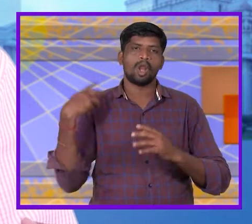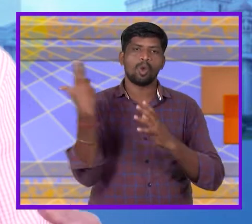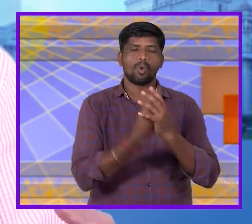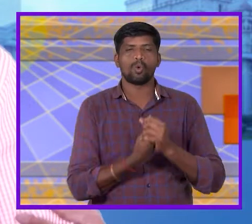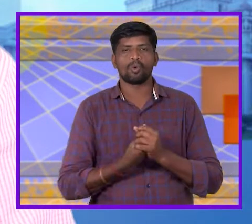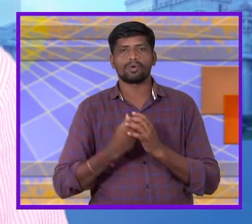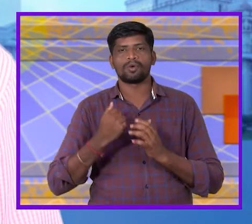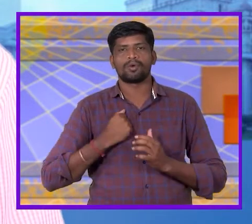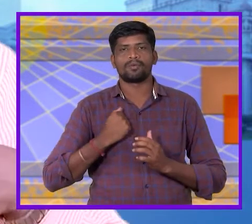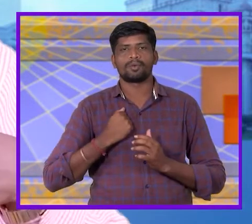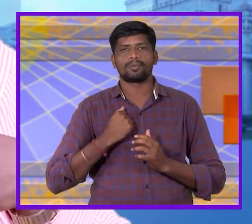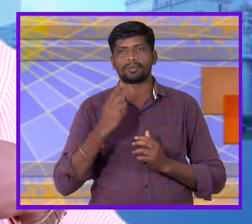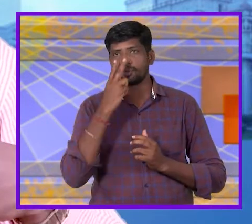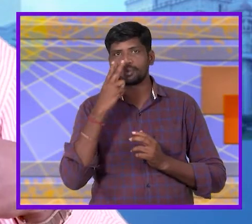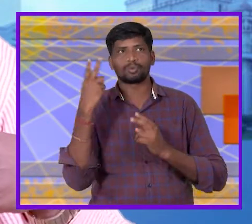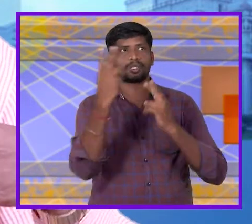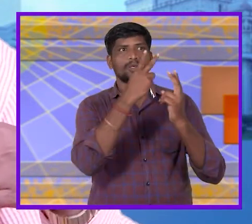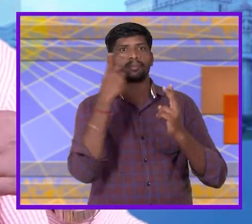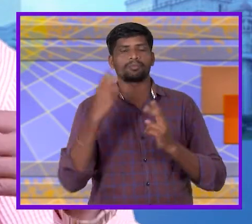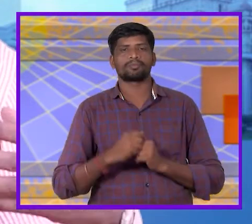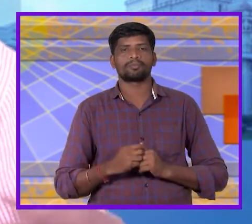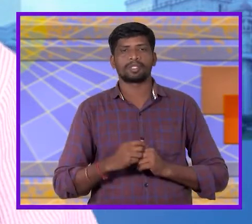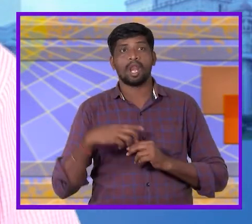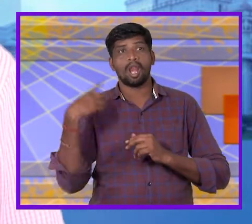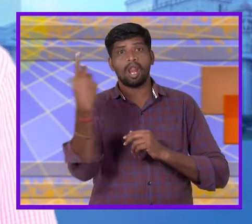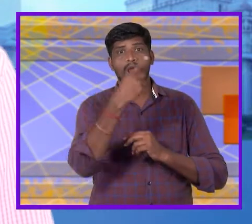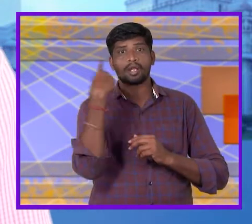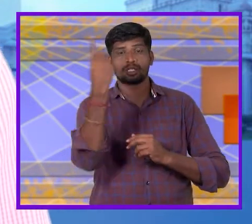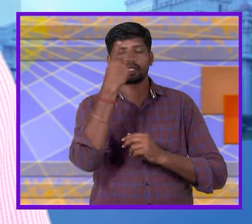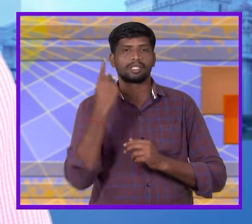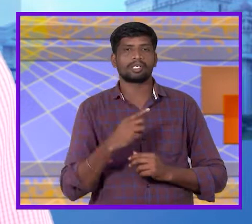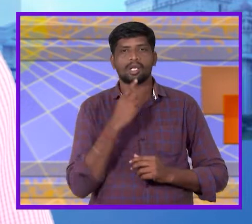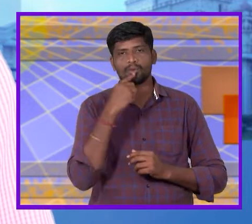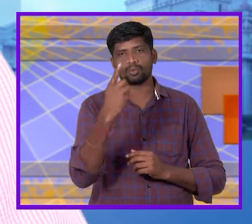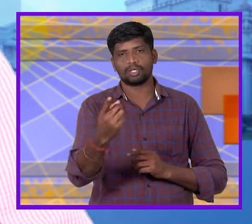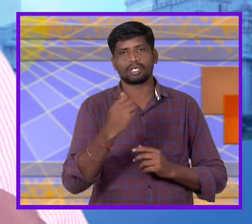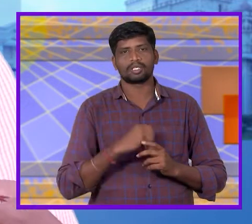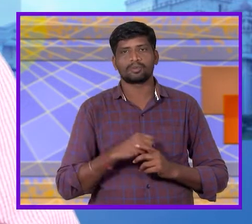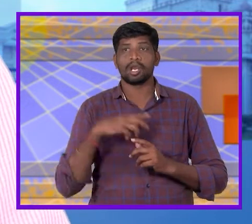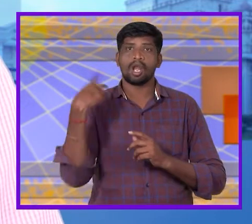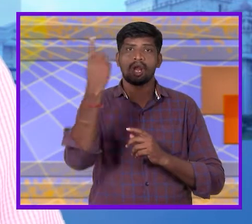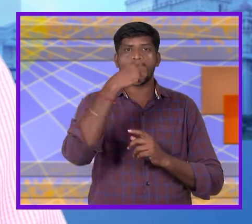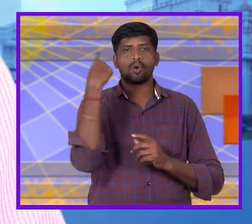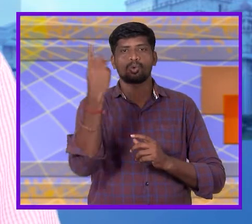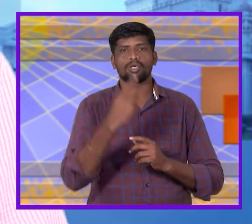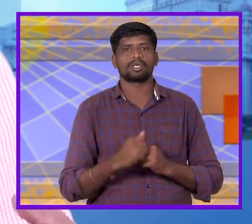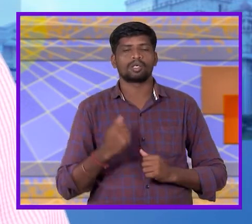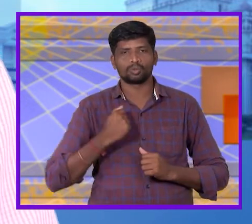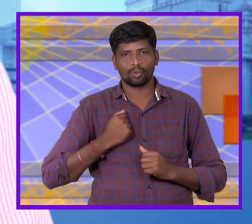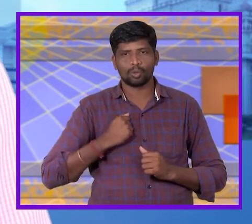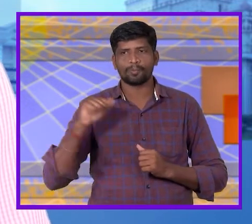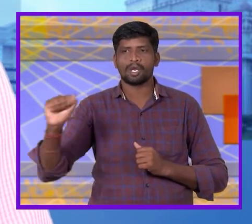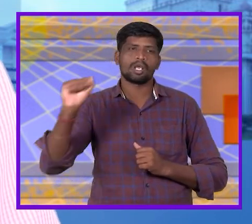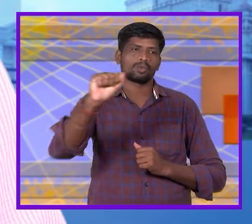ஒரு அற்புதமான ஒரு நிகழ்வு. யாதும் ஊரே யாவரும் கேளிர்னு கனியன் பூங்குன்றன் சொல்வார். எல்லா ஊரும் நம்ம ஊர் தான், எல்லாரும்